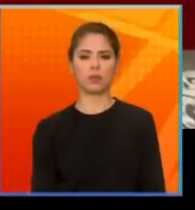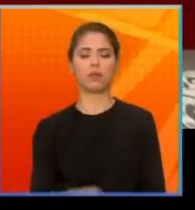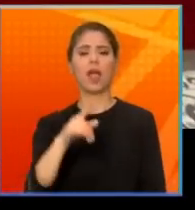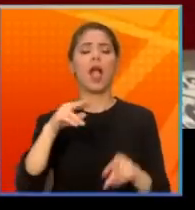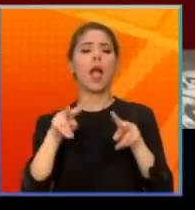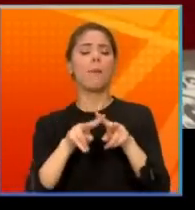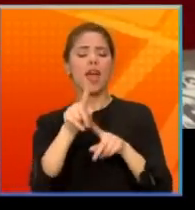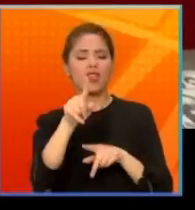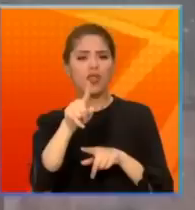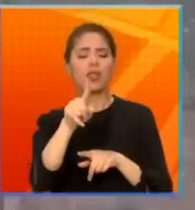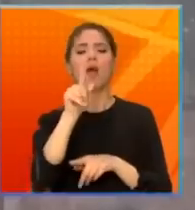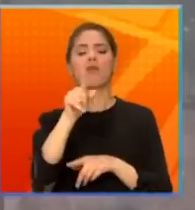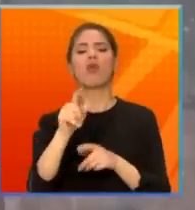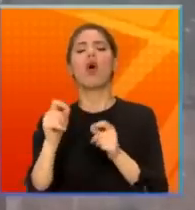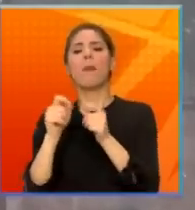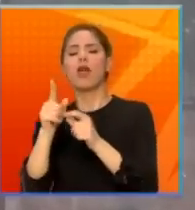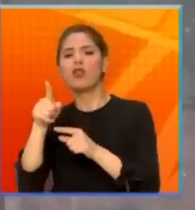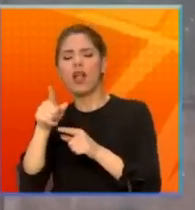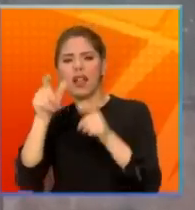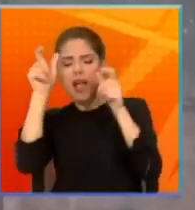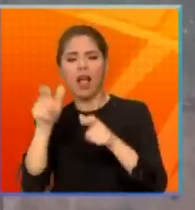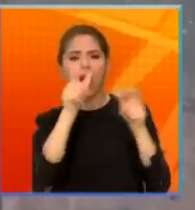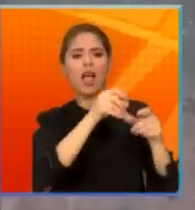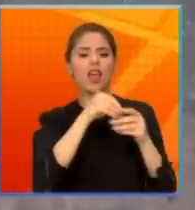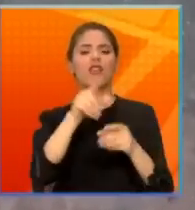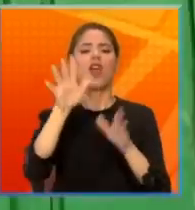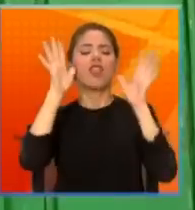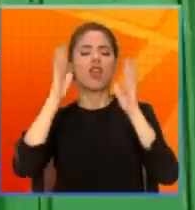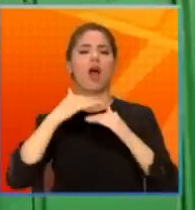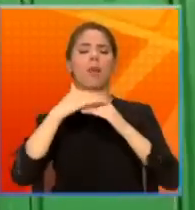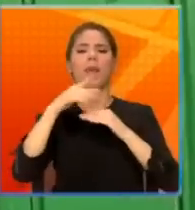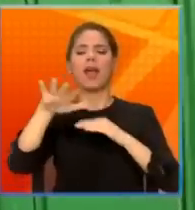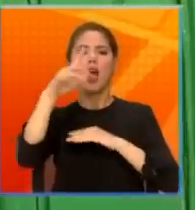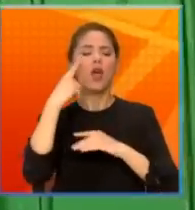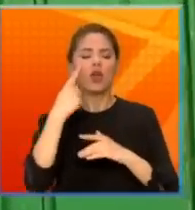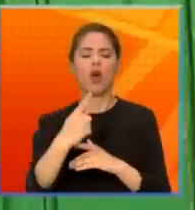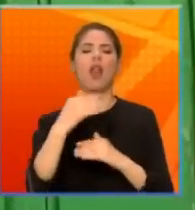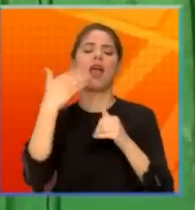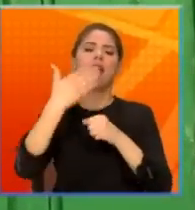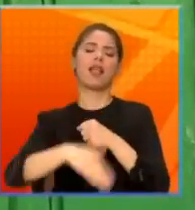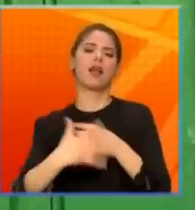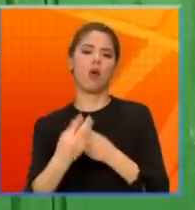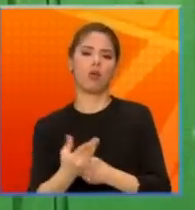Mescid-i Aksa ve Kubbetül Sahra koronavirüs nedeniyle kapılarını cemaate kapattı.